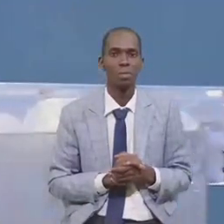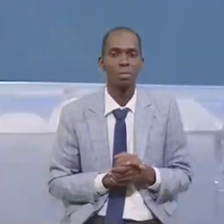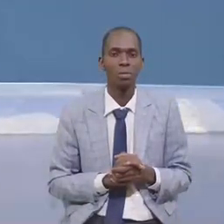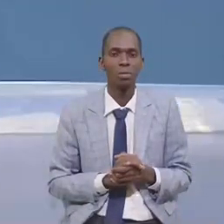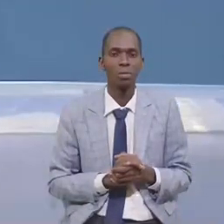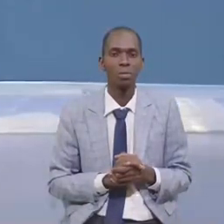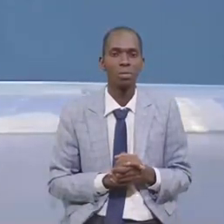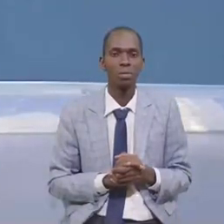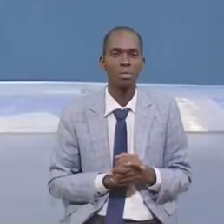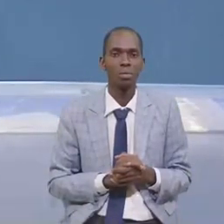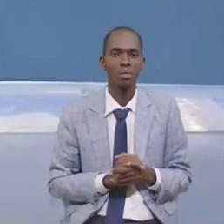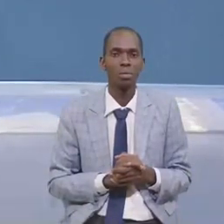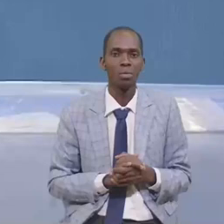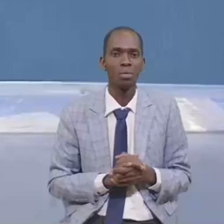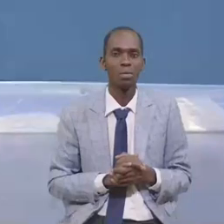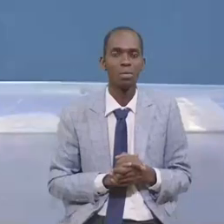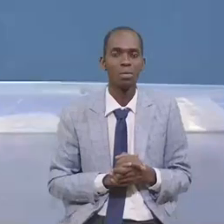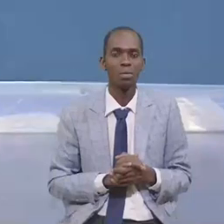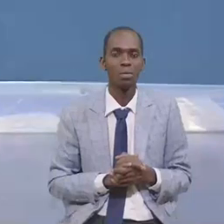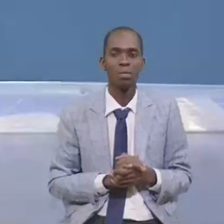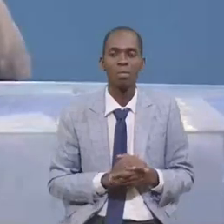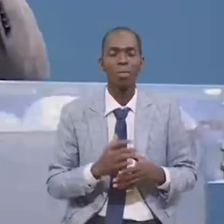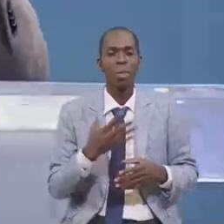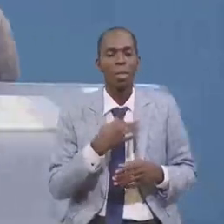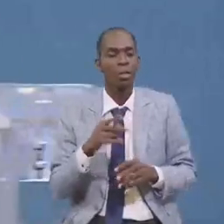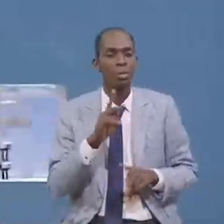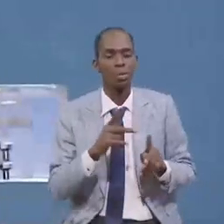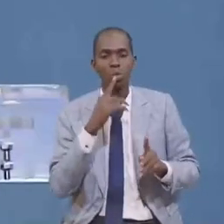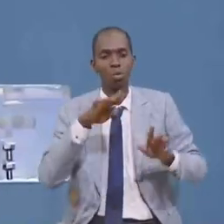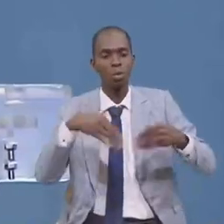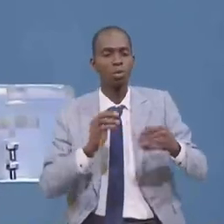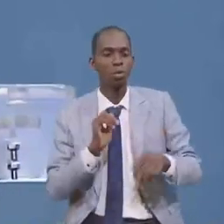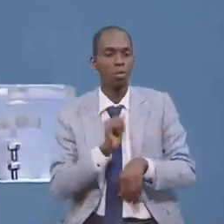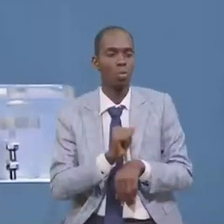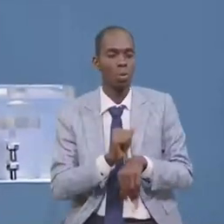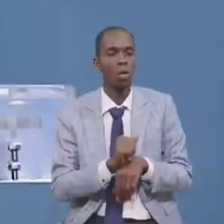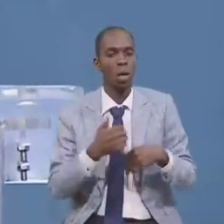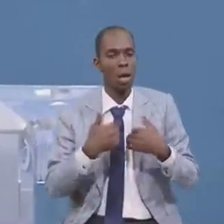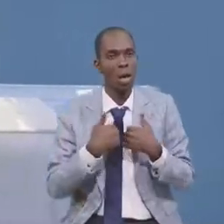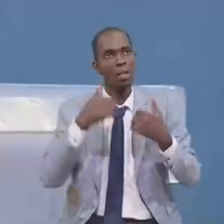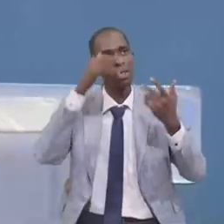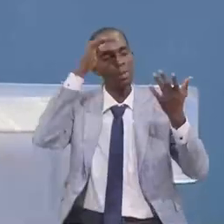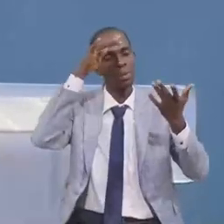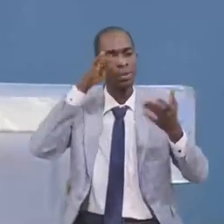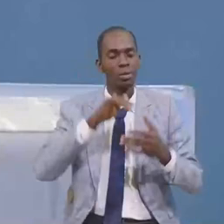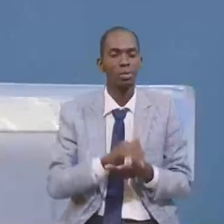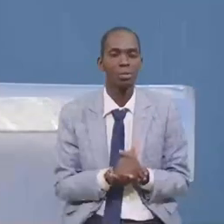aussi, ou même pourquoi dépassent leur niveau. Même ceux qui nous emploient ont des attentes.